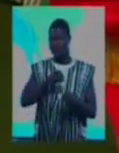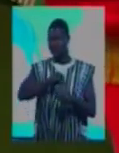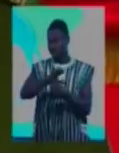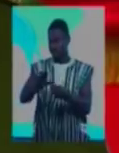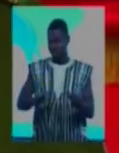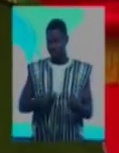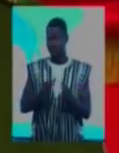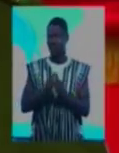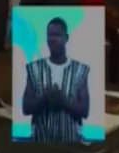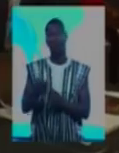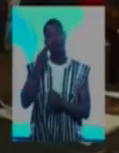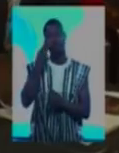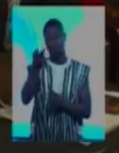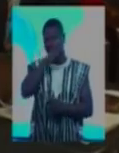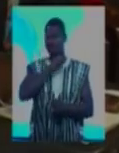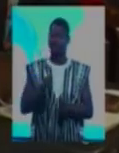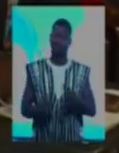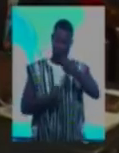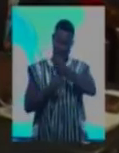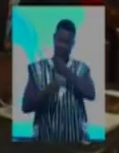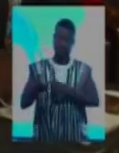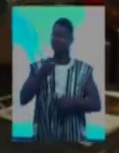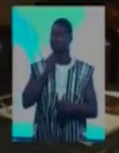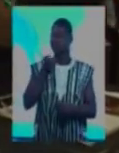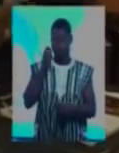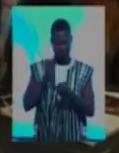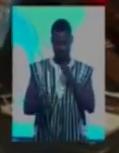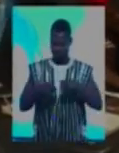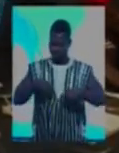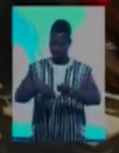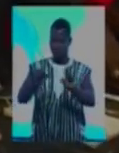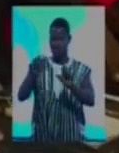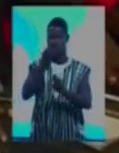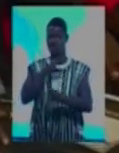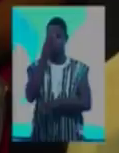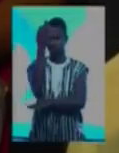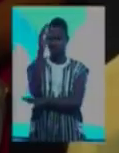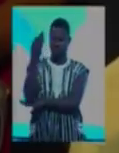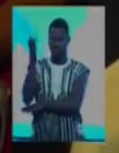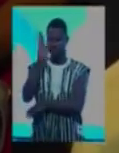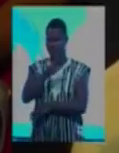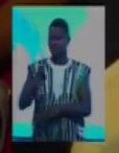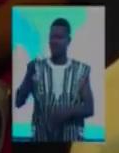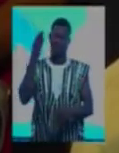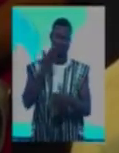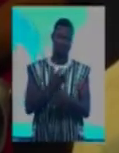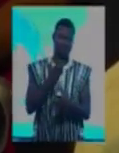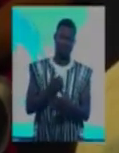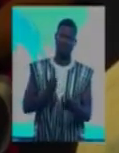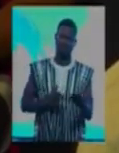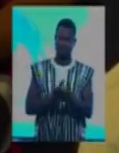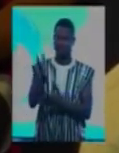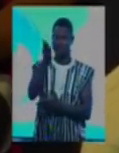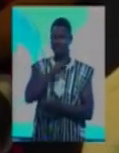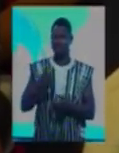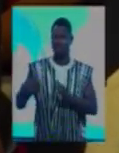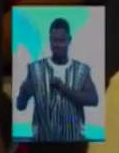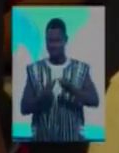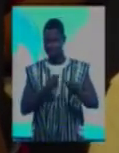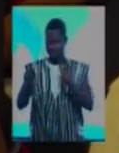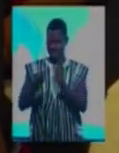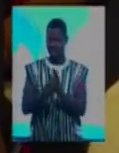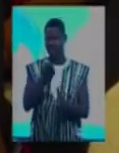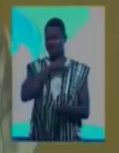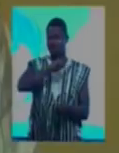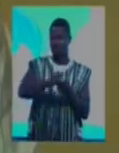dans la gestion des aires protégées, des difficultés persistent. Les forêts burkinabées sont menacées par l'action anthropique mais aussi par les